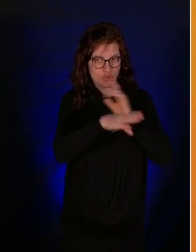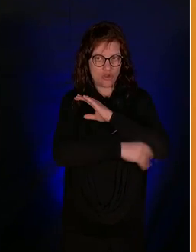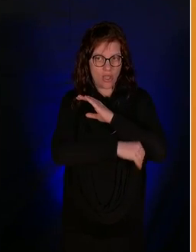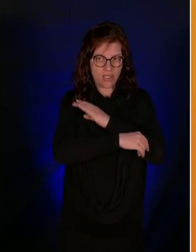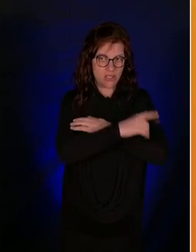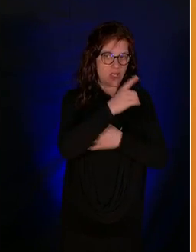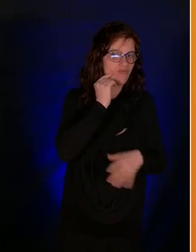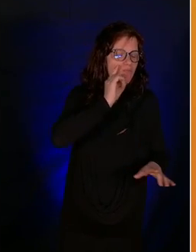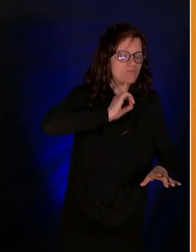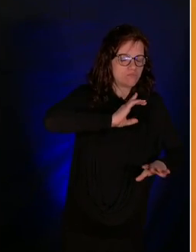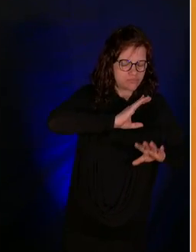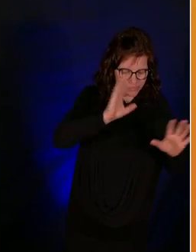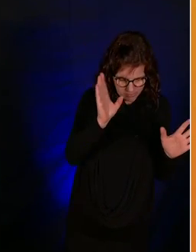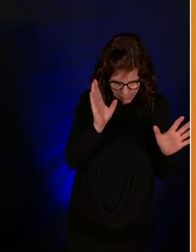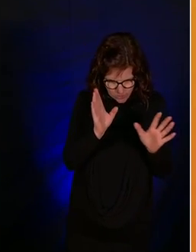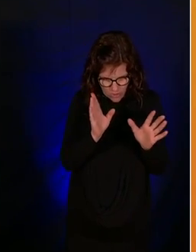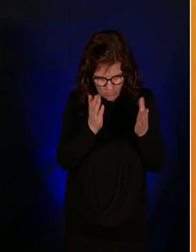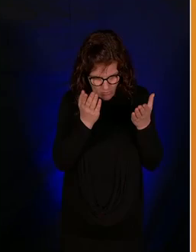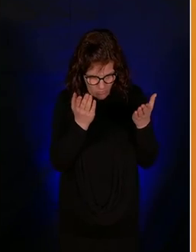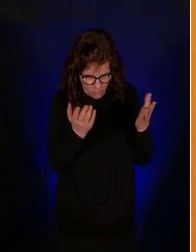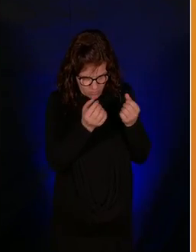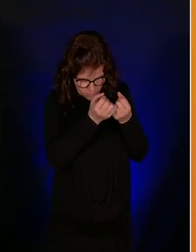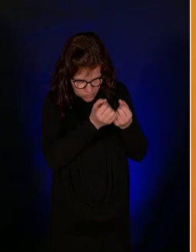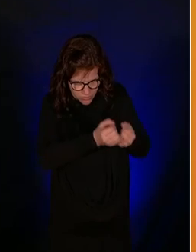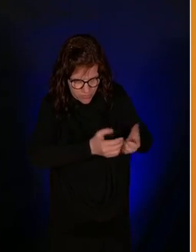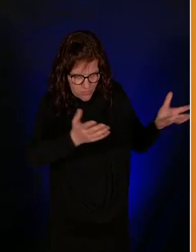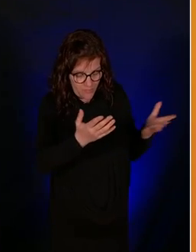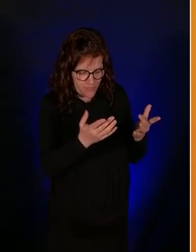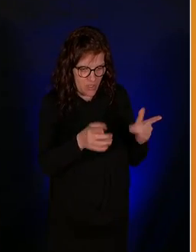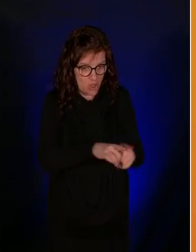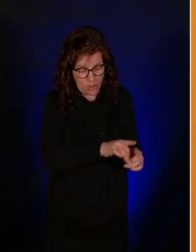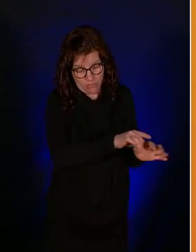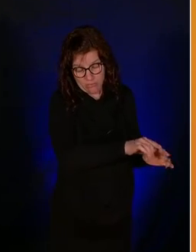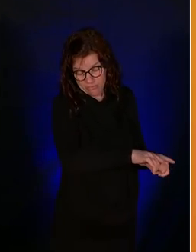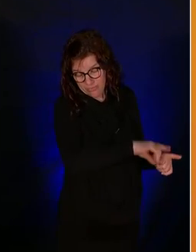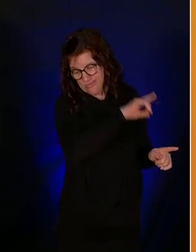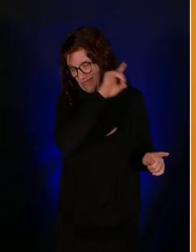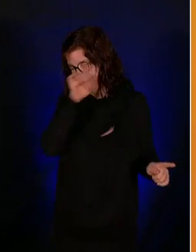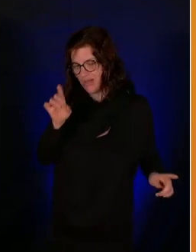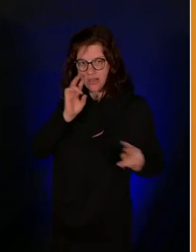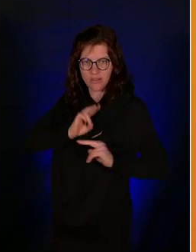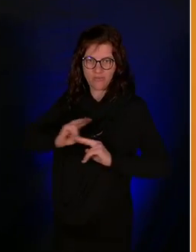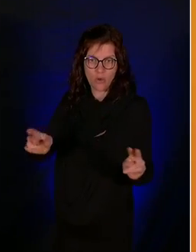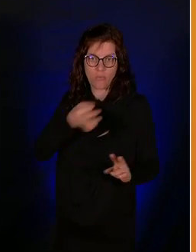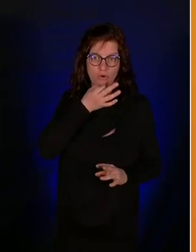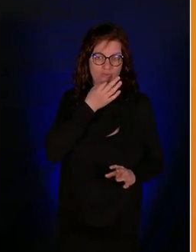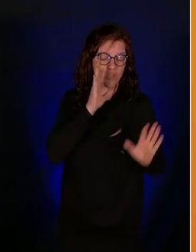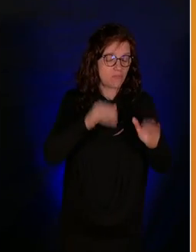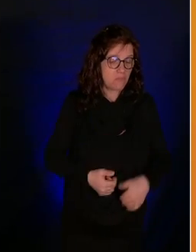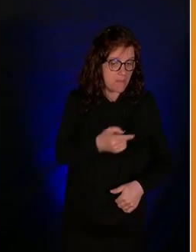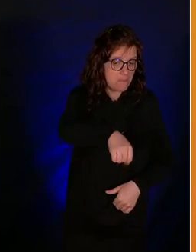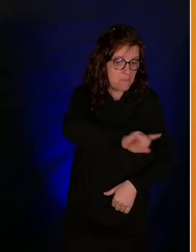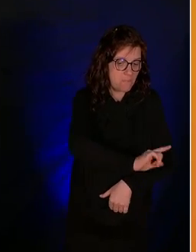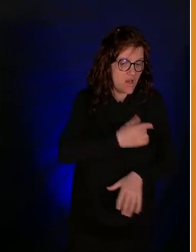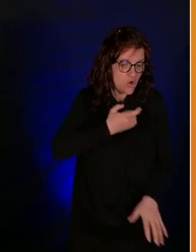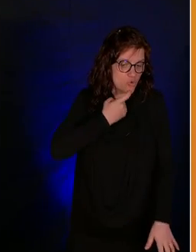Alors, je vais faire le grand écart comme je fais d'habitude. J'en profite, même si ça ne plaît pas à certaines personnes. Mais il